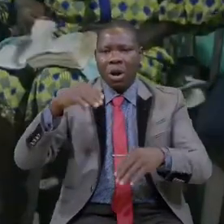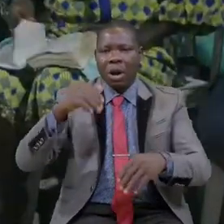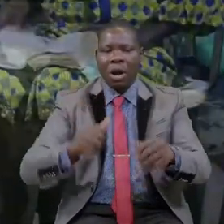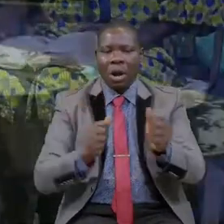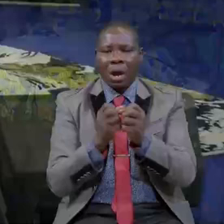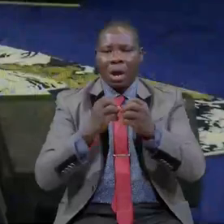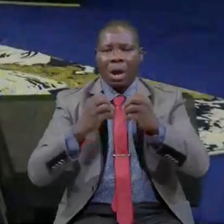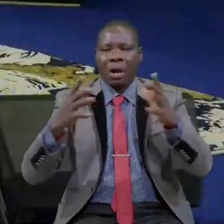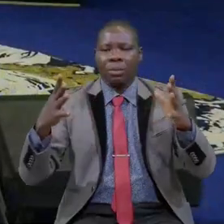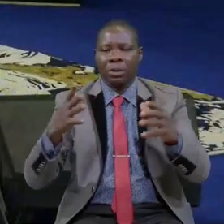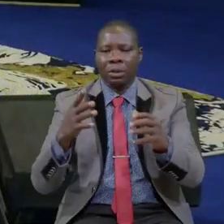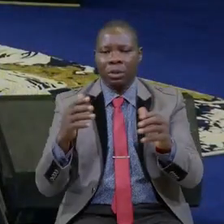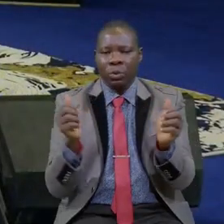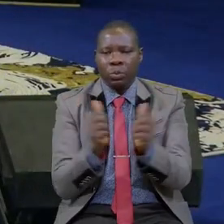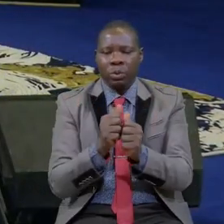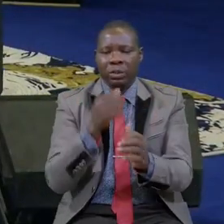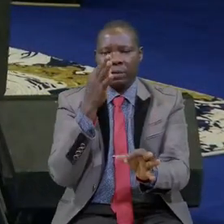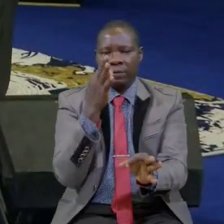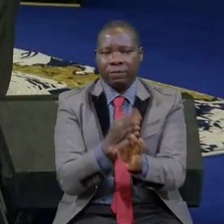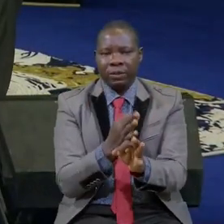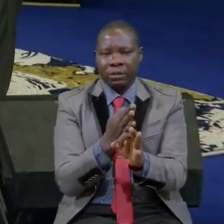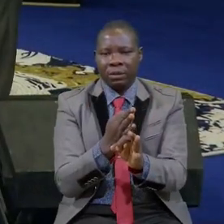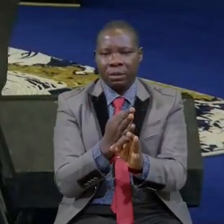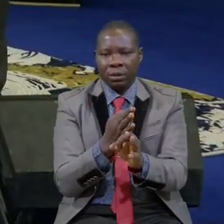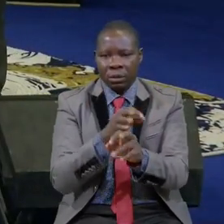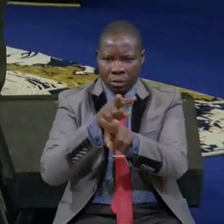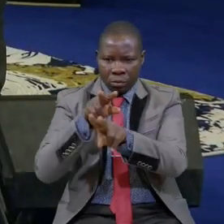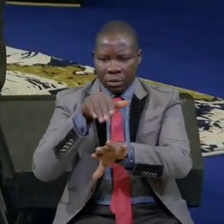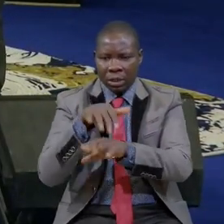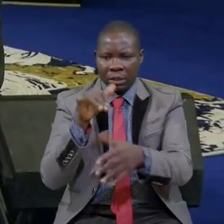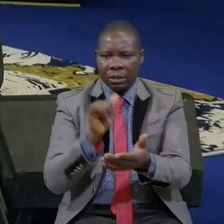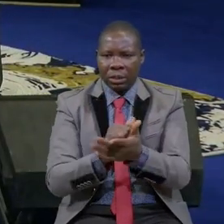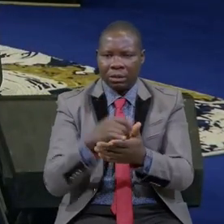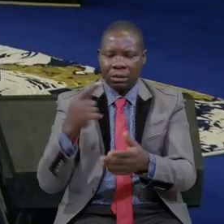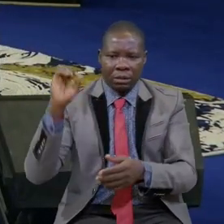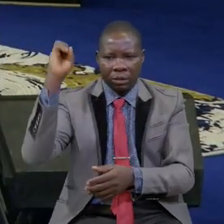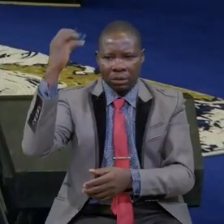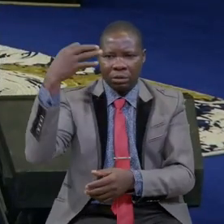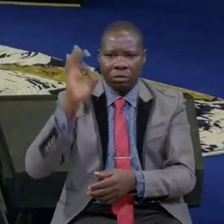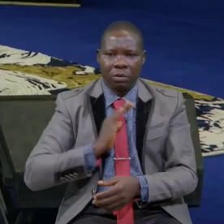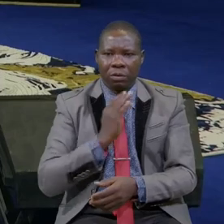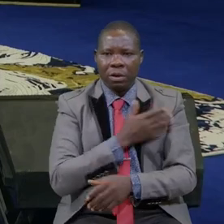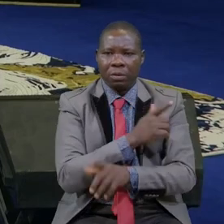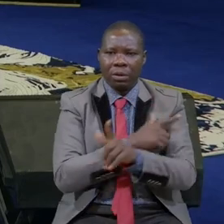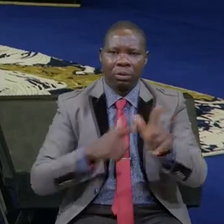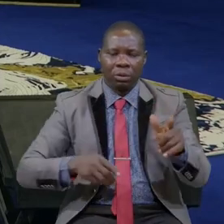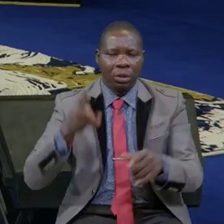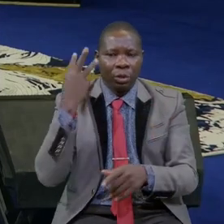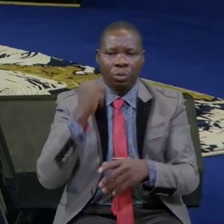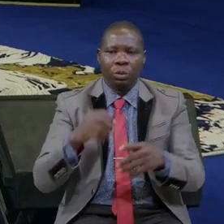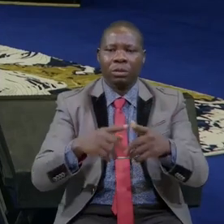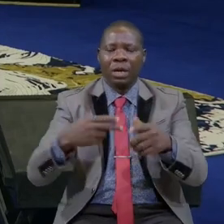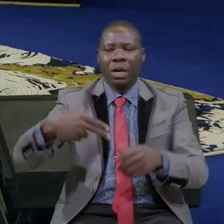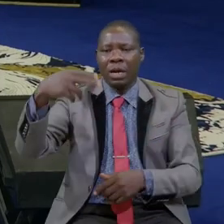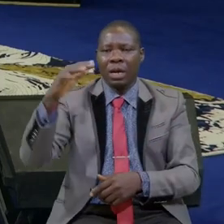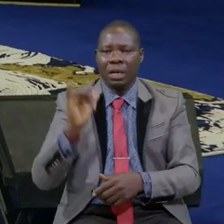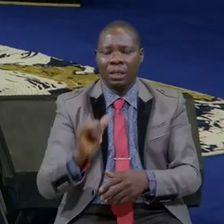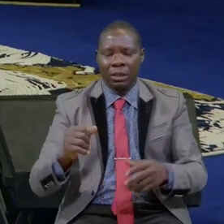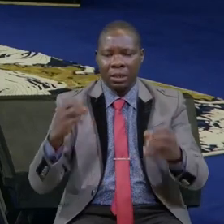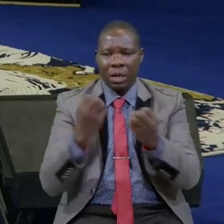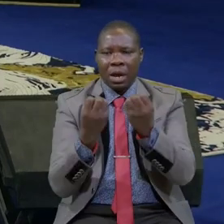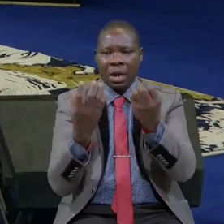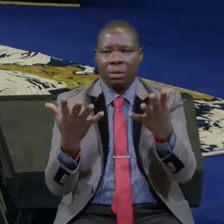Avec la foi, voyez cela, la grâce de notre Seigneur a surabondé